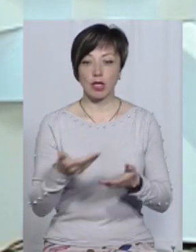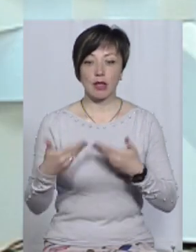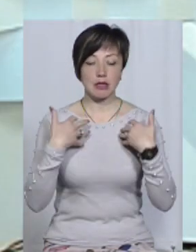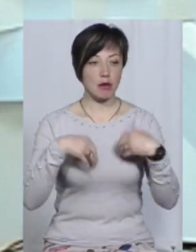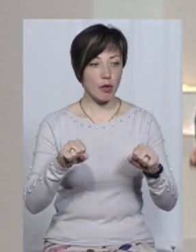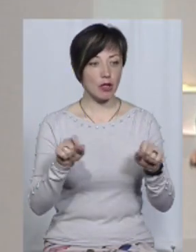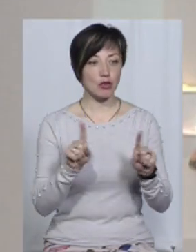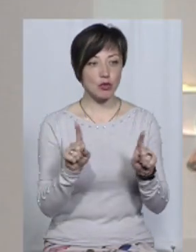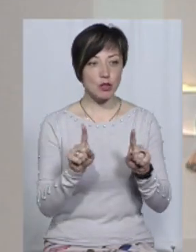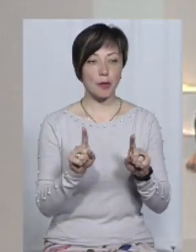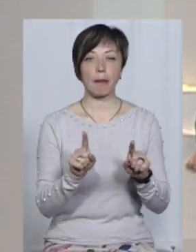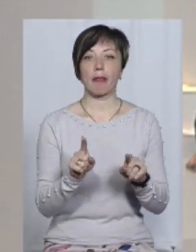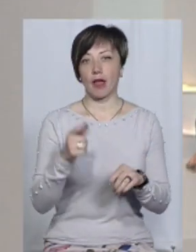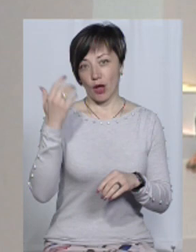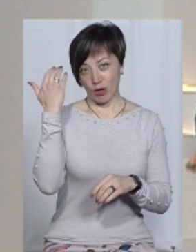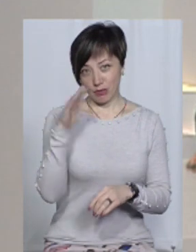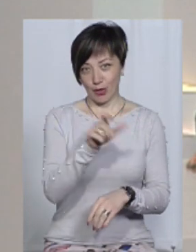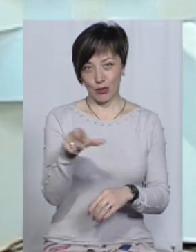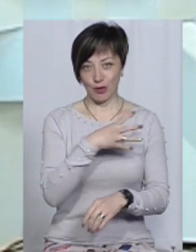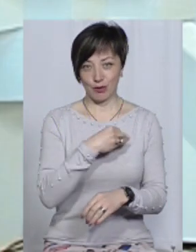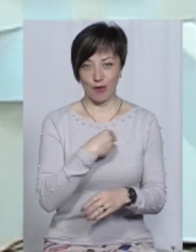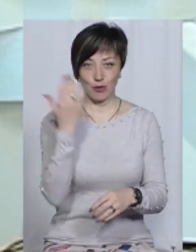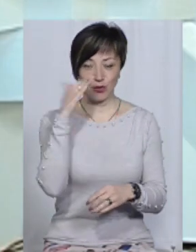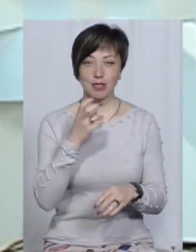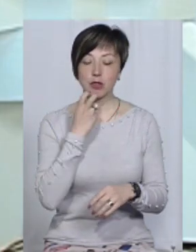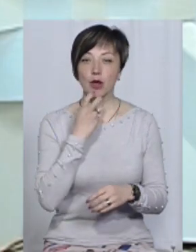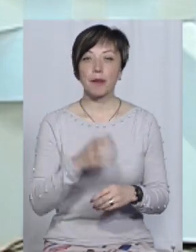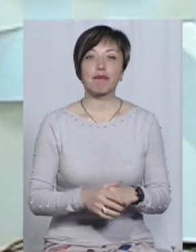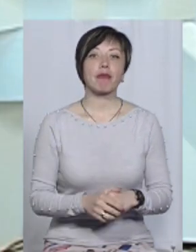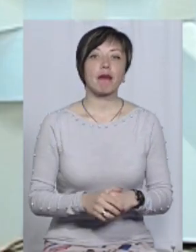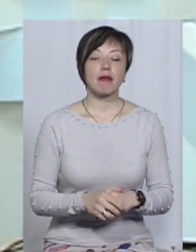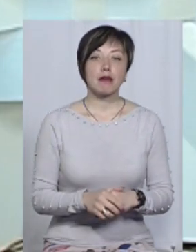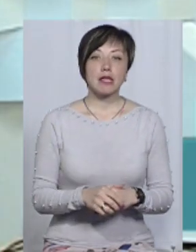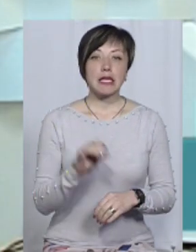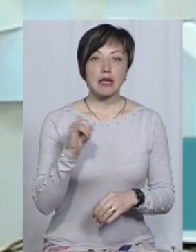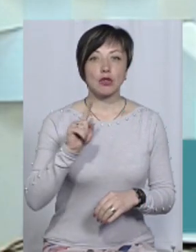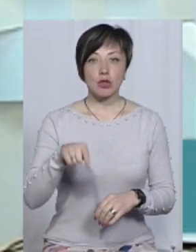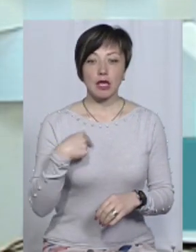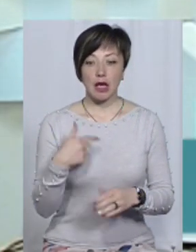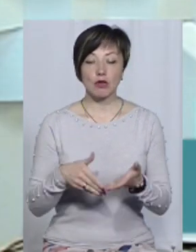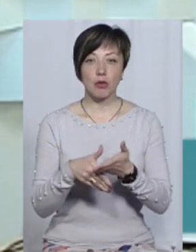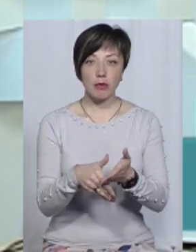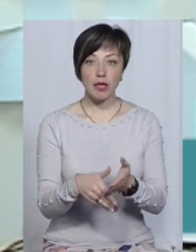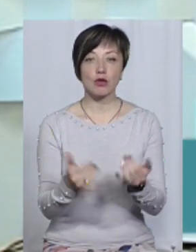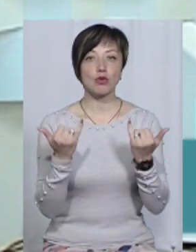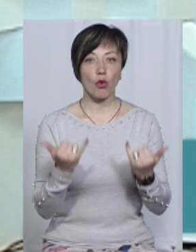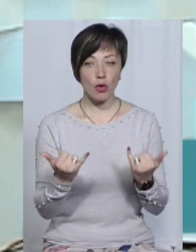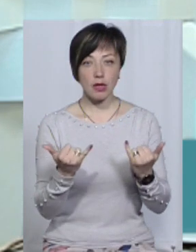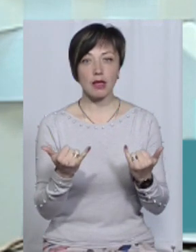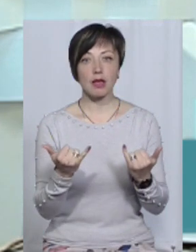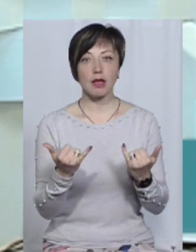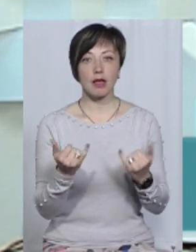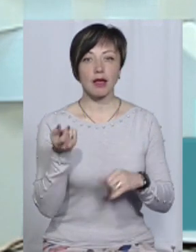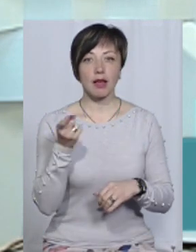нас забрати щось, чужинці. Чуєте, люди з Львова, до нас чужинці. Смішно. От. І тоді я йому допоміг теж. І сьогодні, от